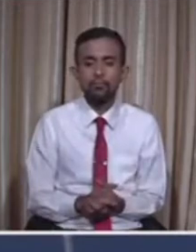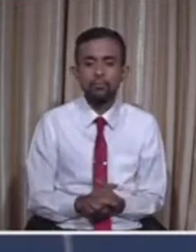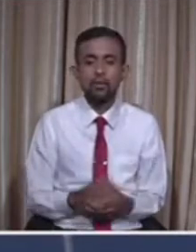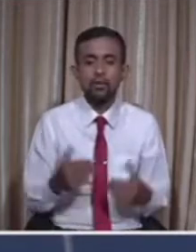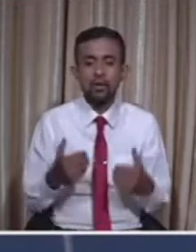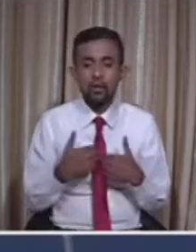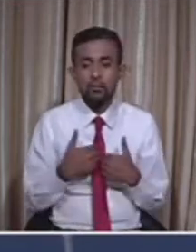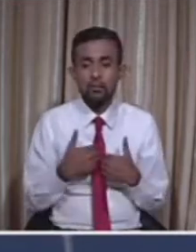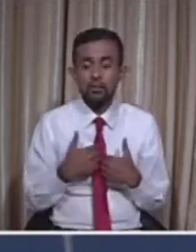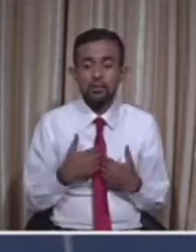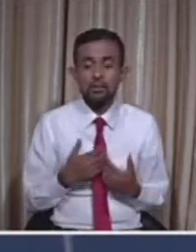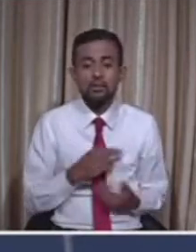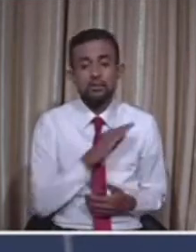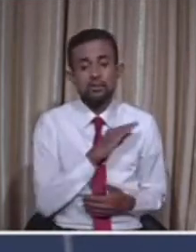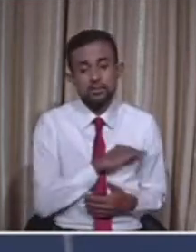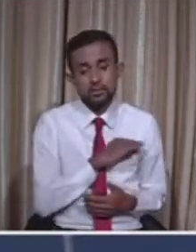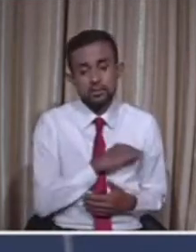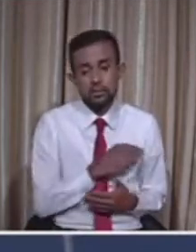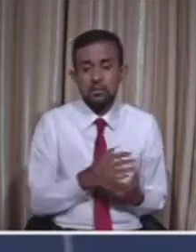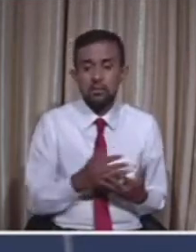apita dara gannata beri